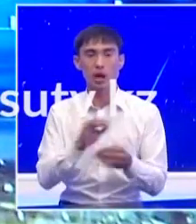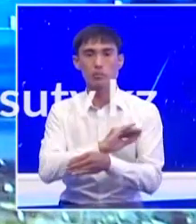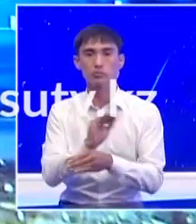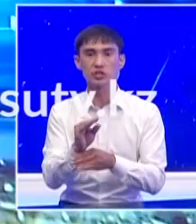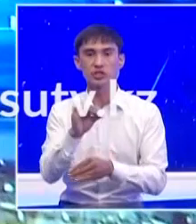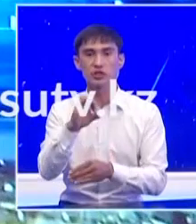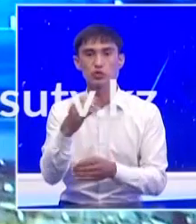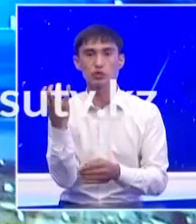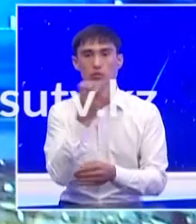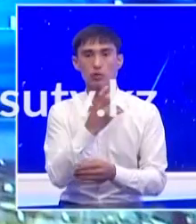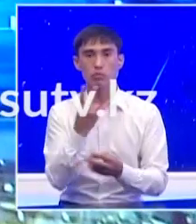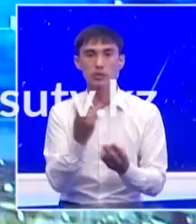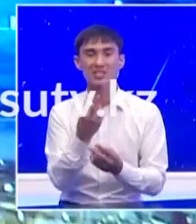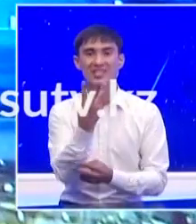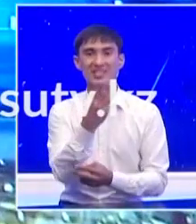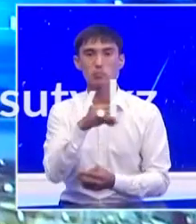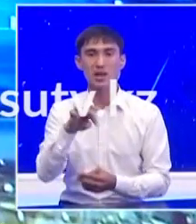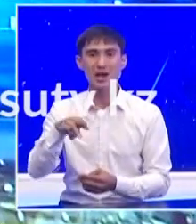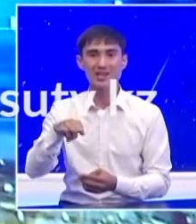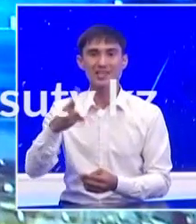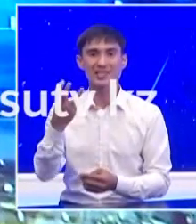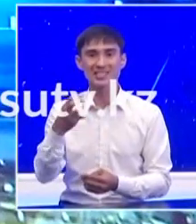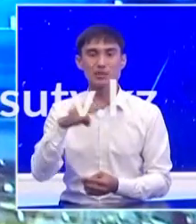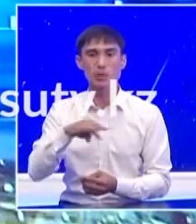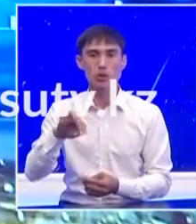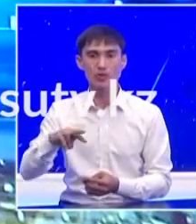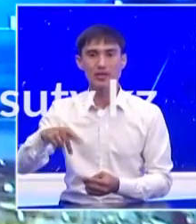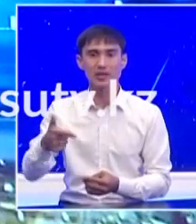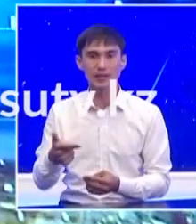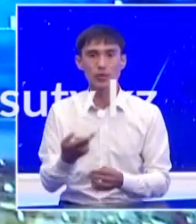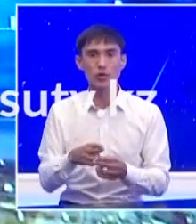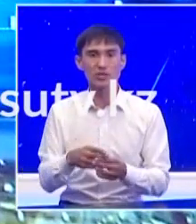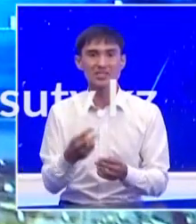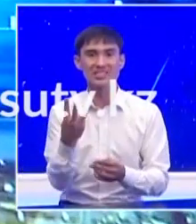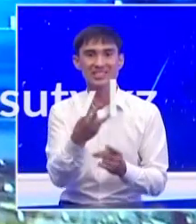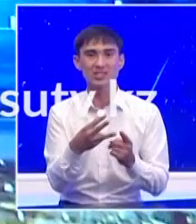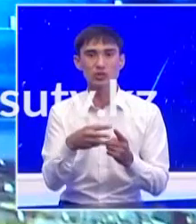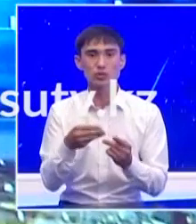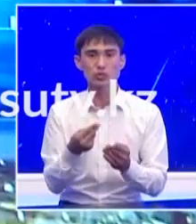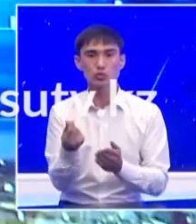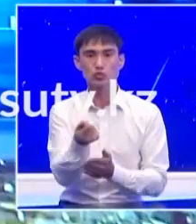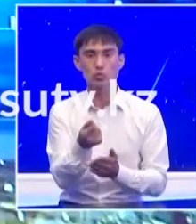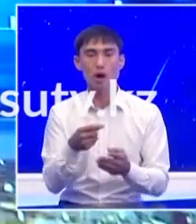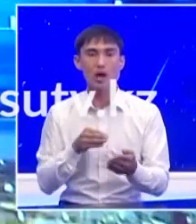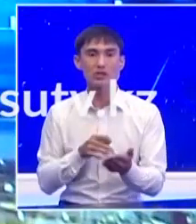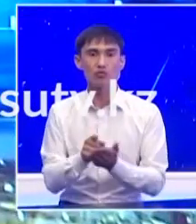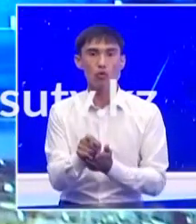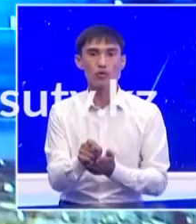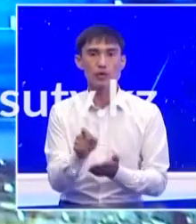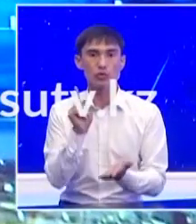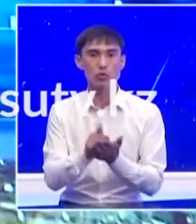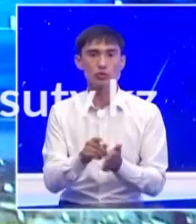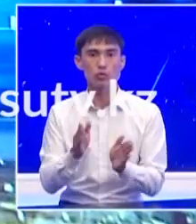обеспечение ЖТСУ теплом предусмотрено 3 миллиарда 300 миллионов тенге. Но лишь треть суммы освоена должным образом. По